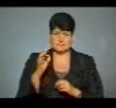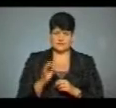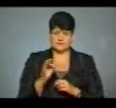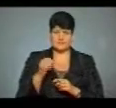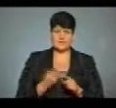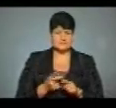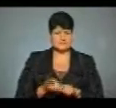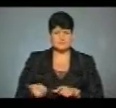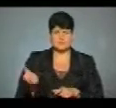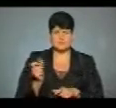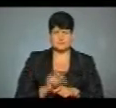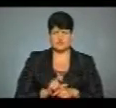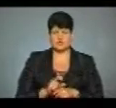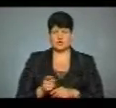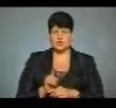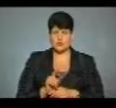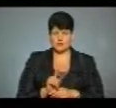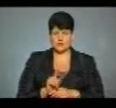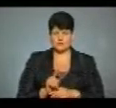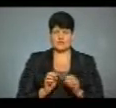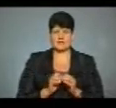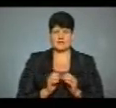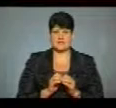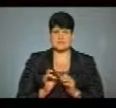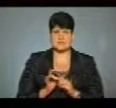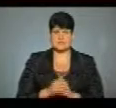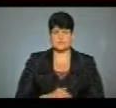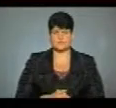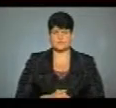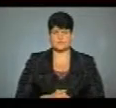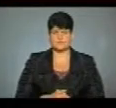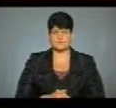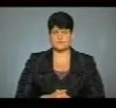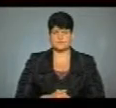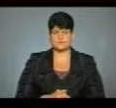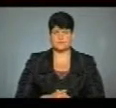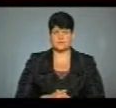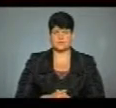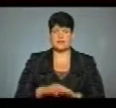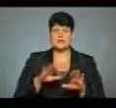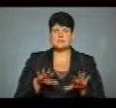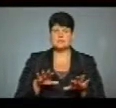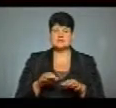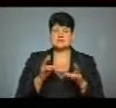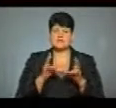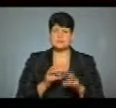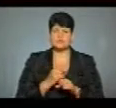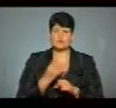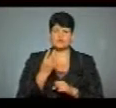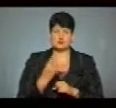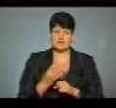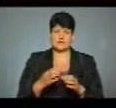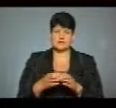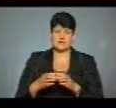перевищує допустиму норму практично у 10 разів. На місці аварії працювали 4 бригади